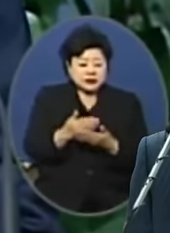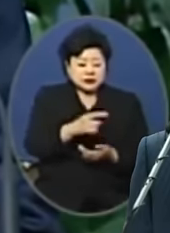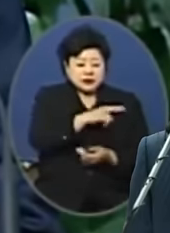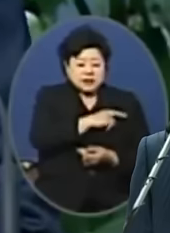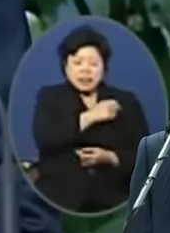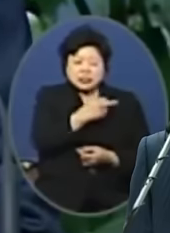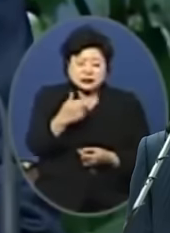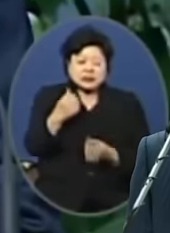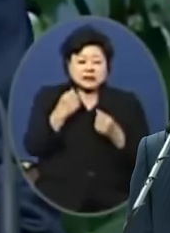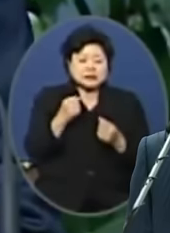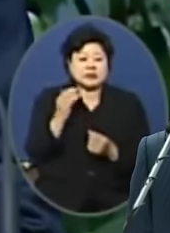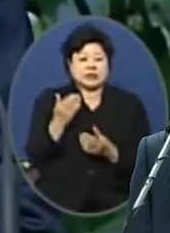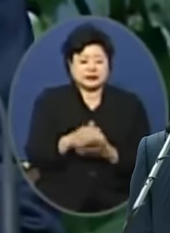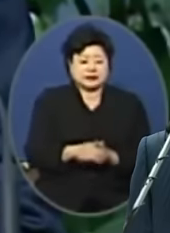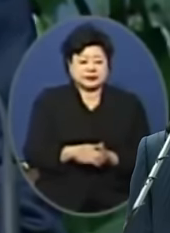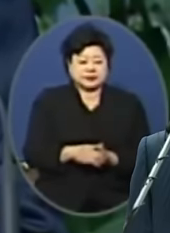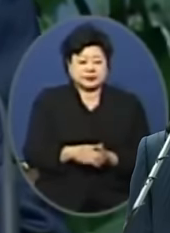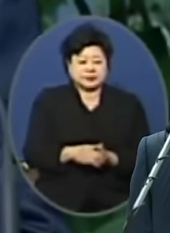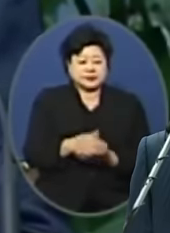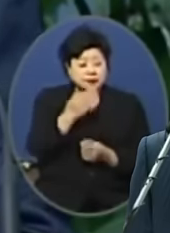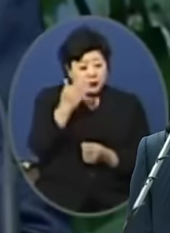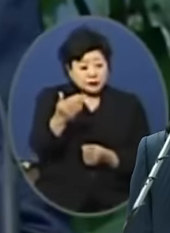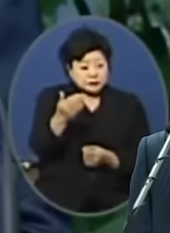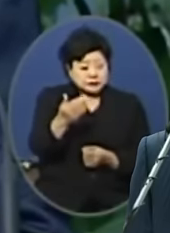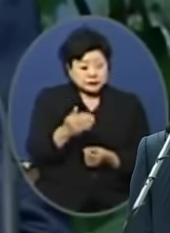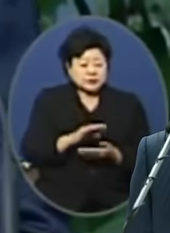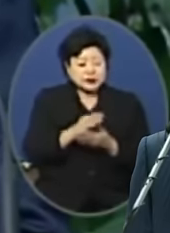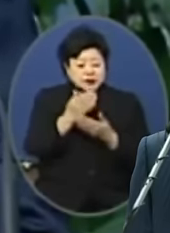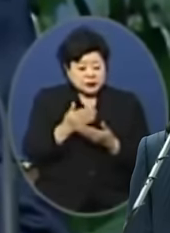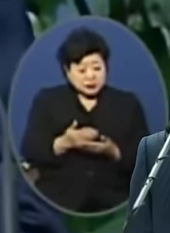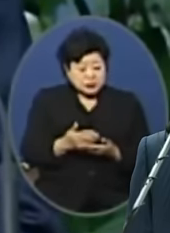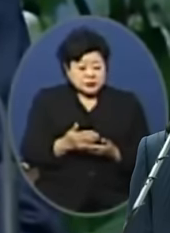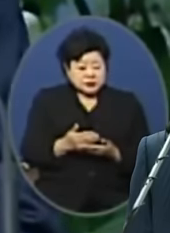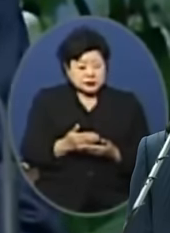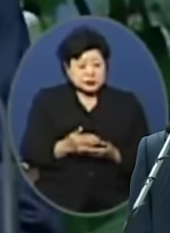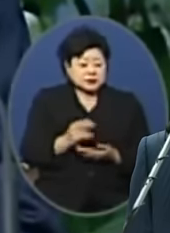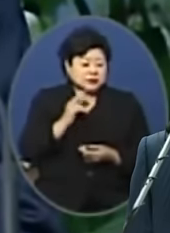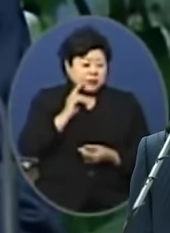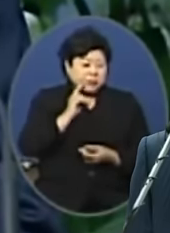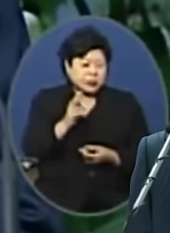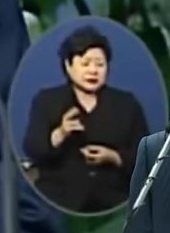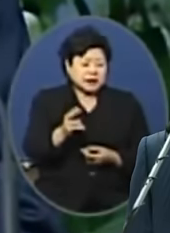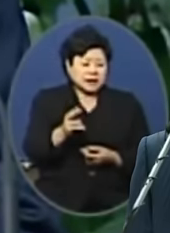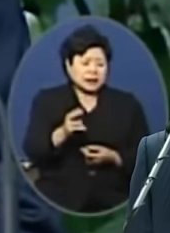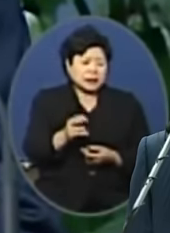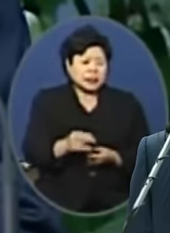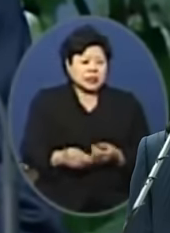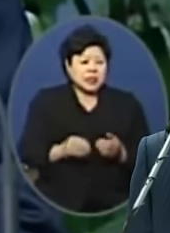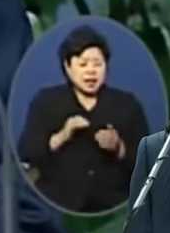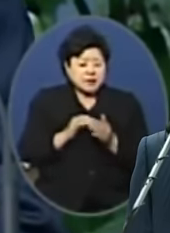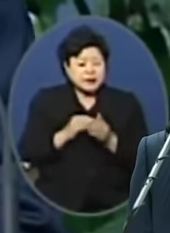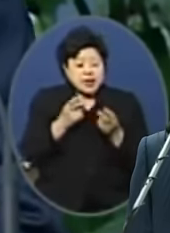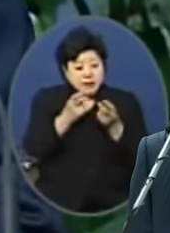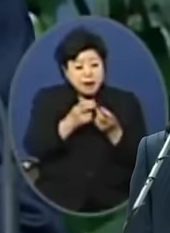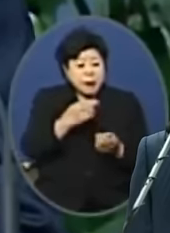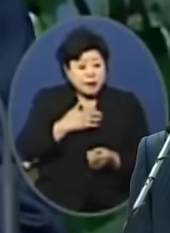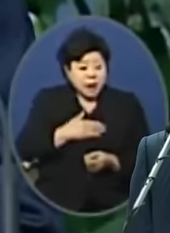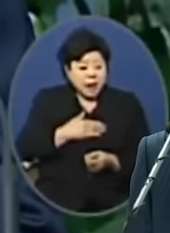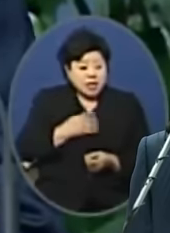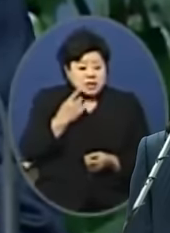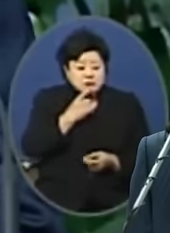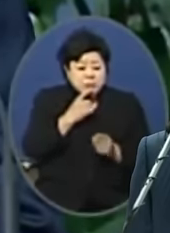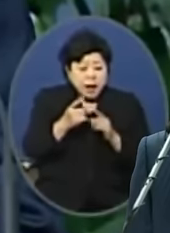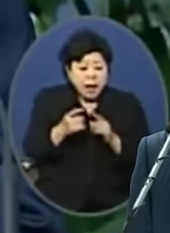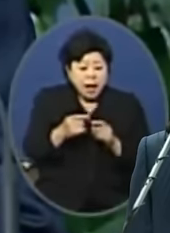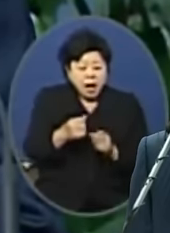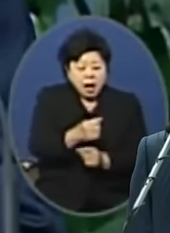큰 힘이 있다는 것입니다. 여러분은 여러분을 변화시킬 수 있는 굉장한 비결을 가지고 있는 것입니다. 내 입의 말로